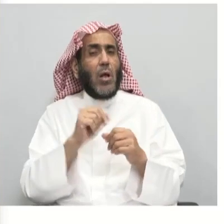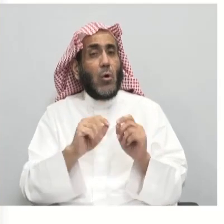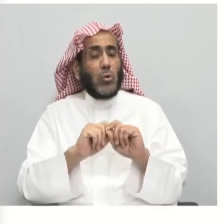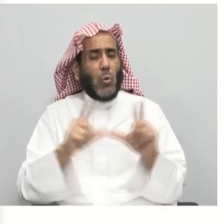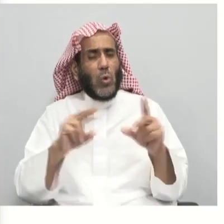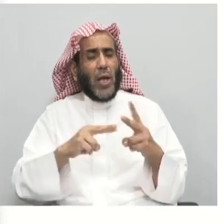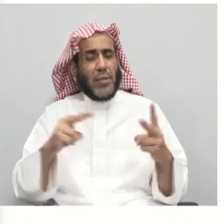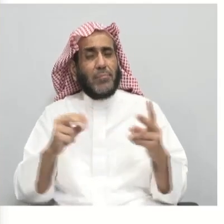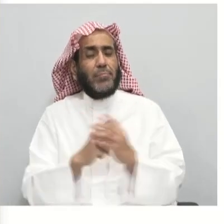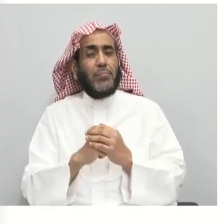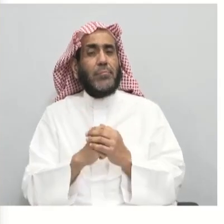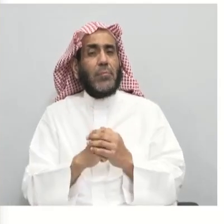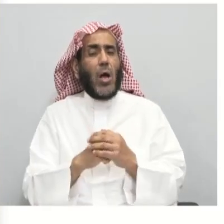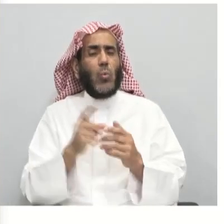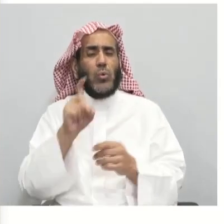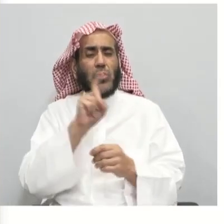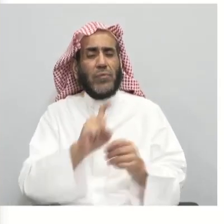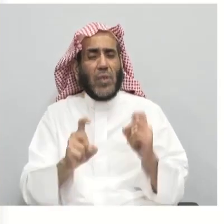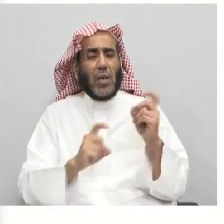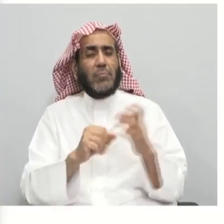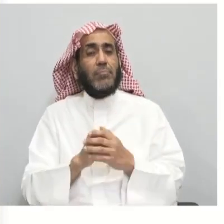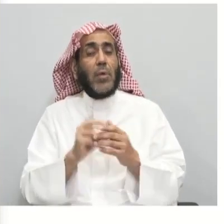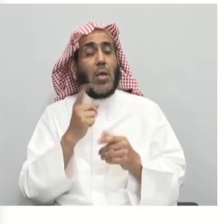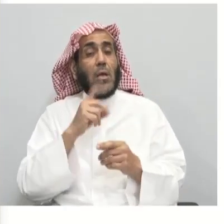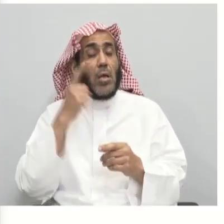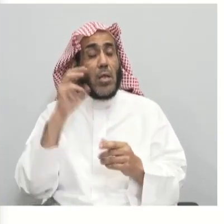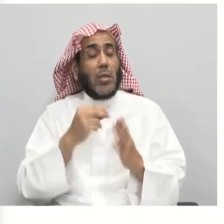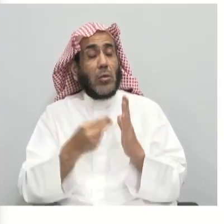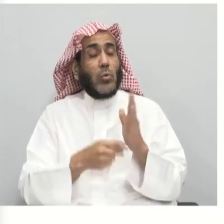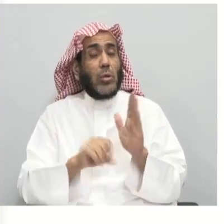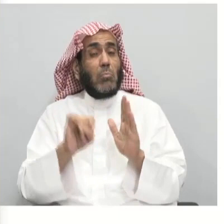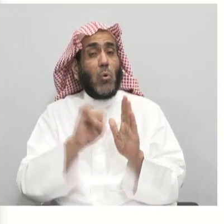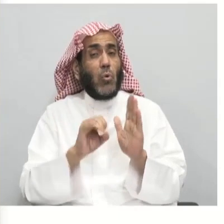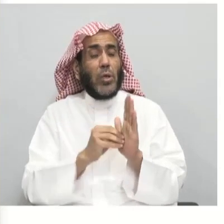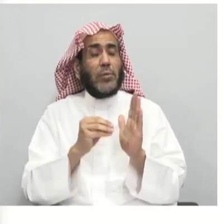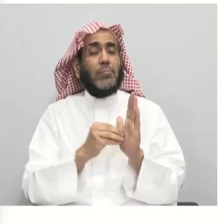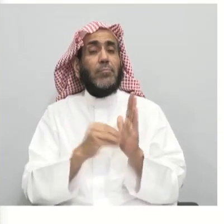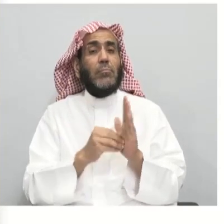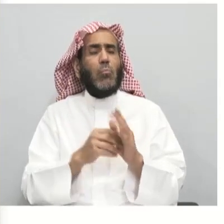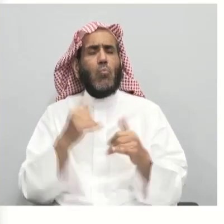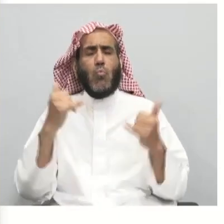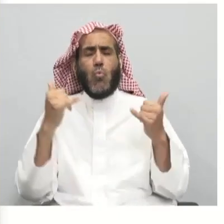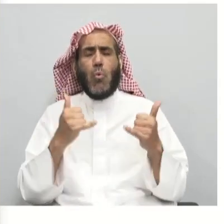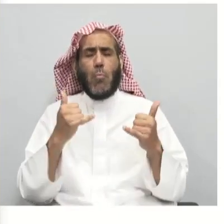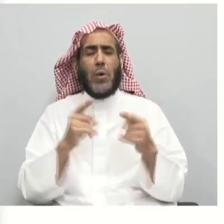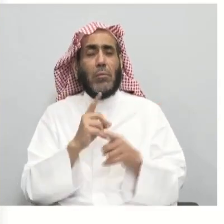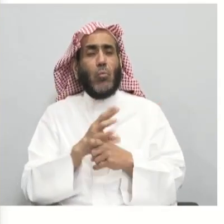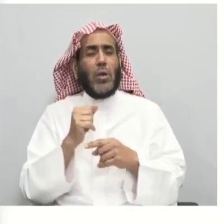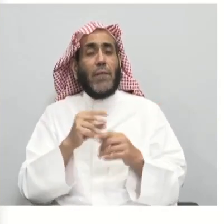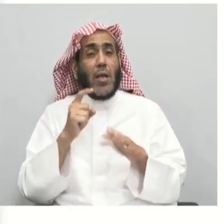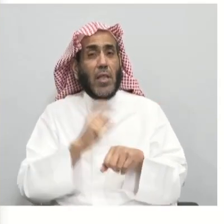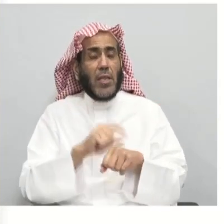توضيحات او استفسارات اذا تدوين الملحوظات مهم جدا في